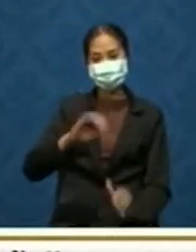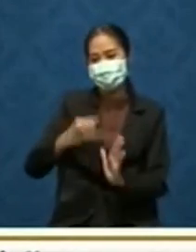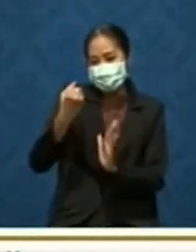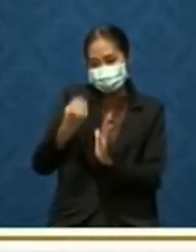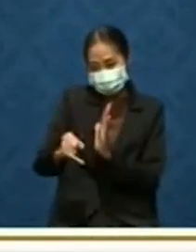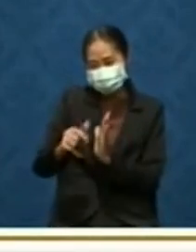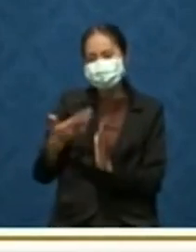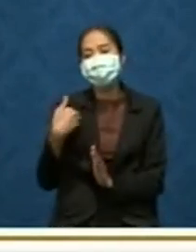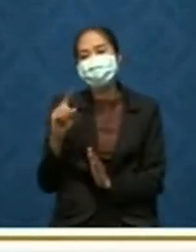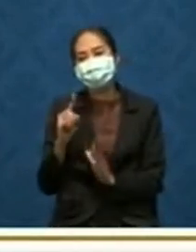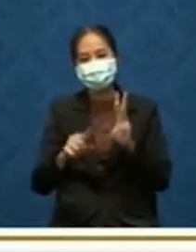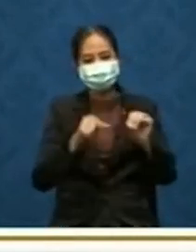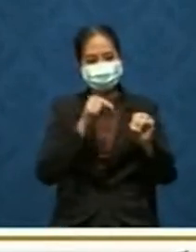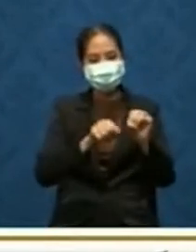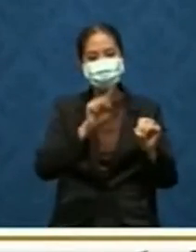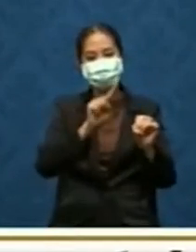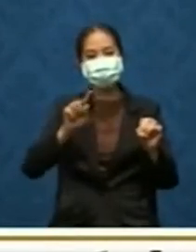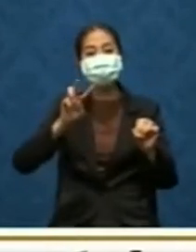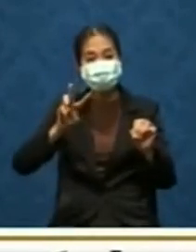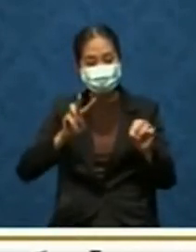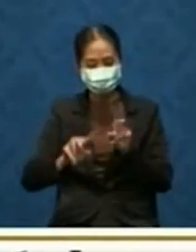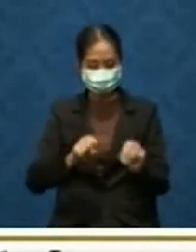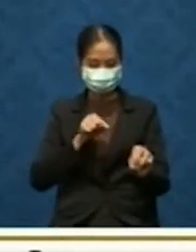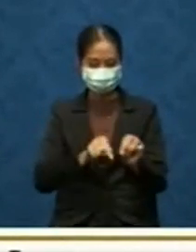ว่าจะเป็นมาตรา 112ไม่ว่าจะมาตรา 116